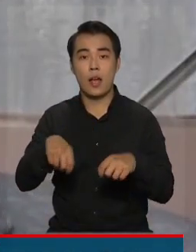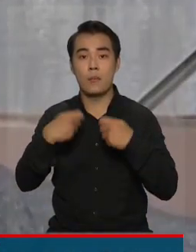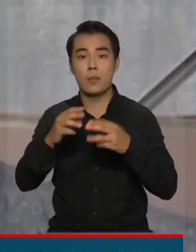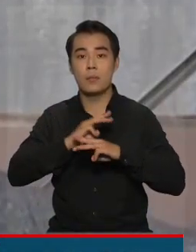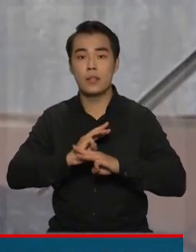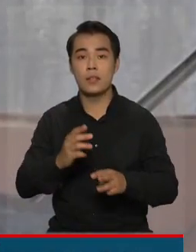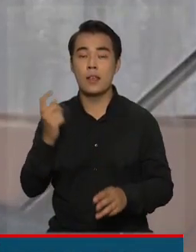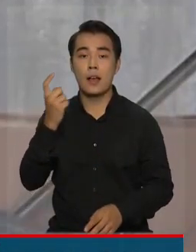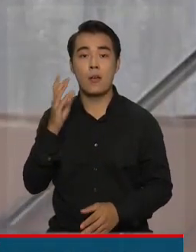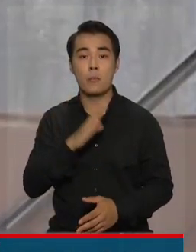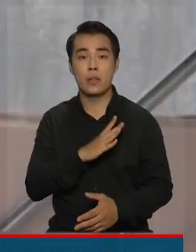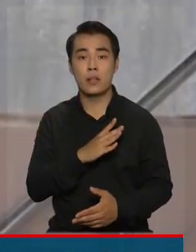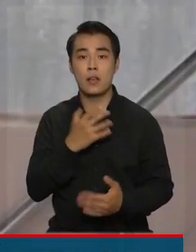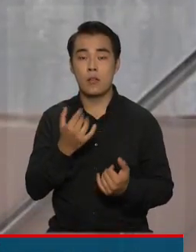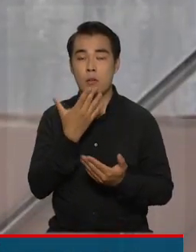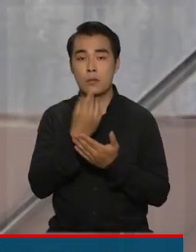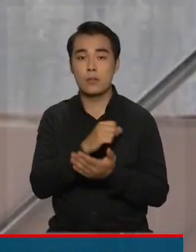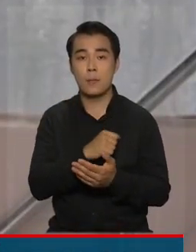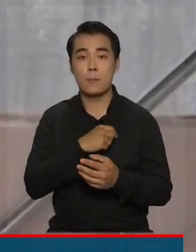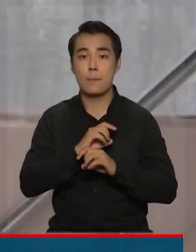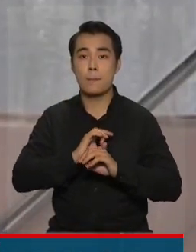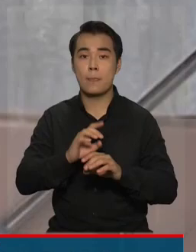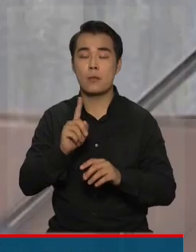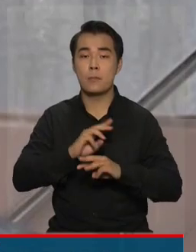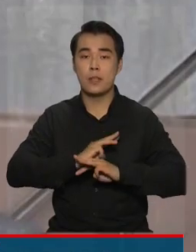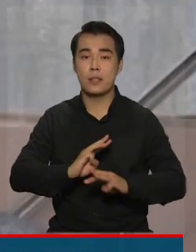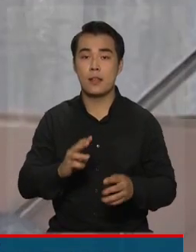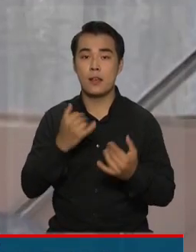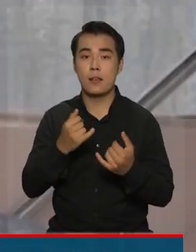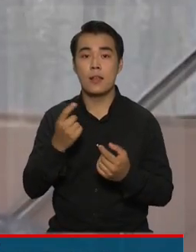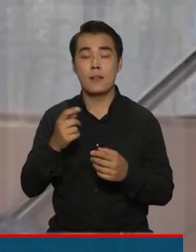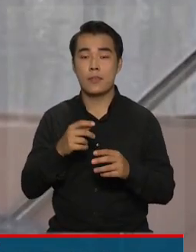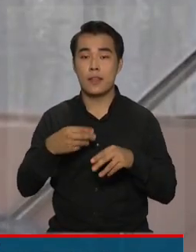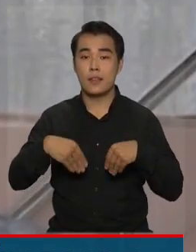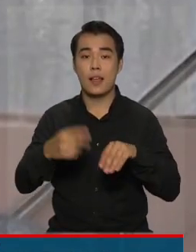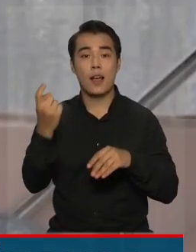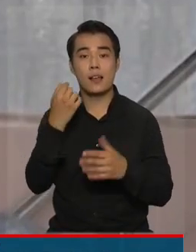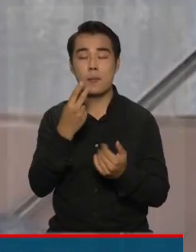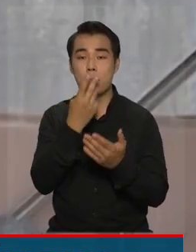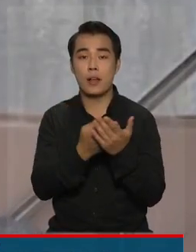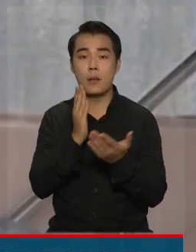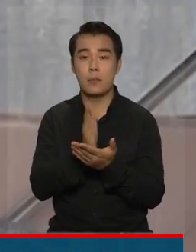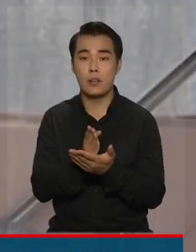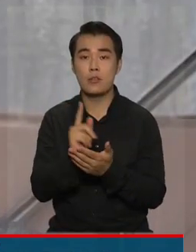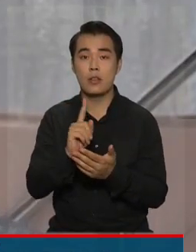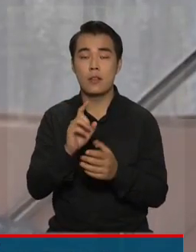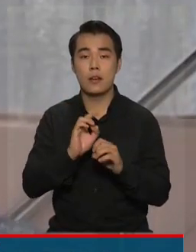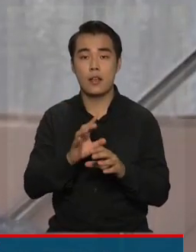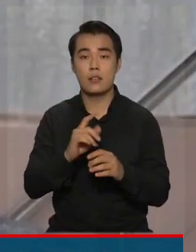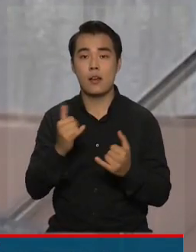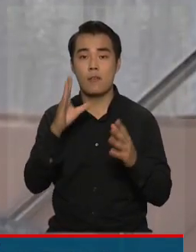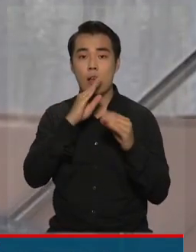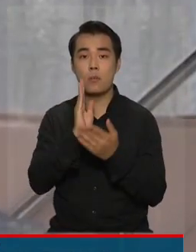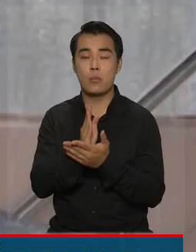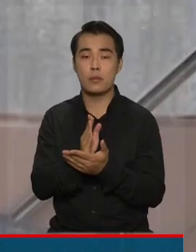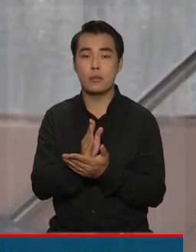сельского хозяйства. Сейчас, по нашей информации, Министерство сельского хозяйства готовит методические рекомендации, по которым, возможно,